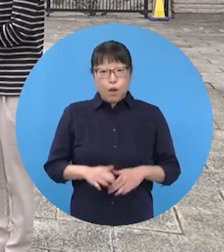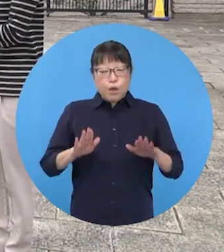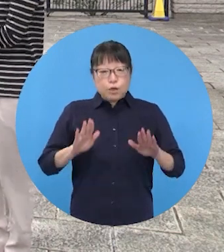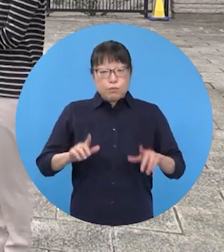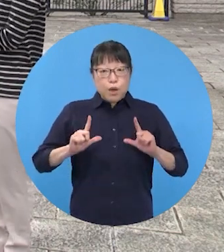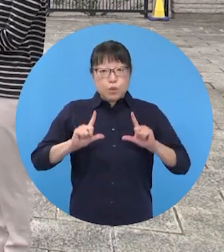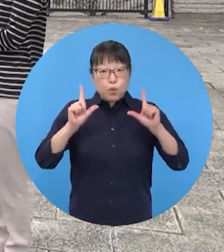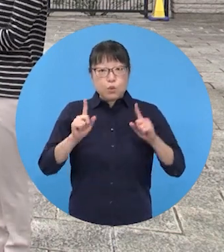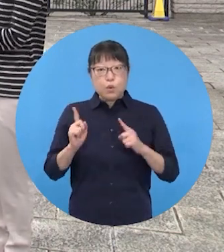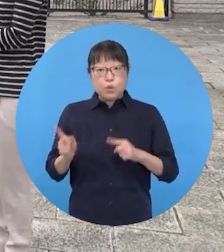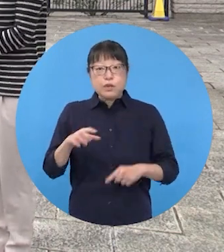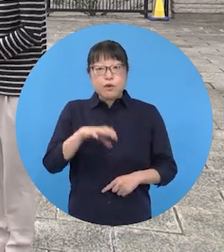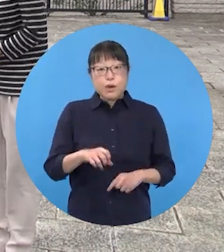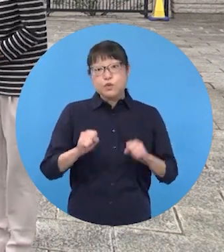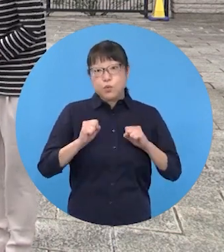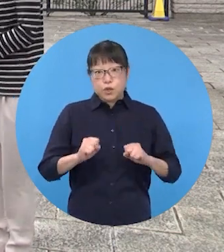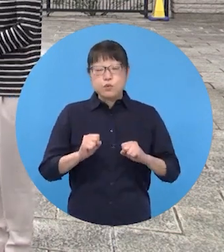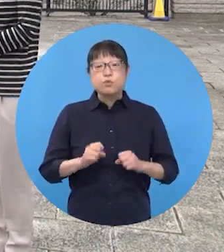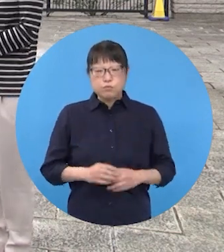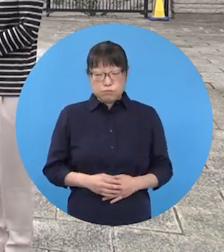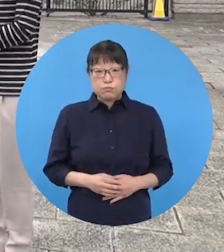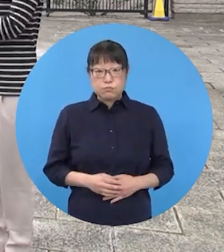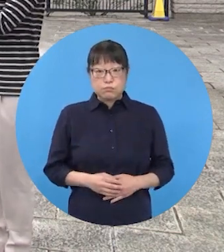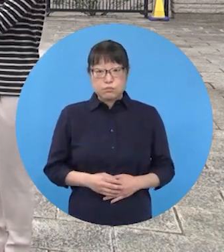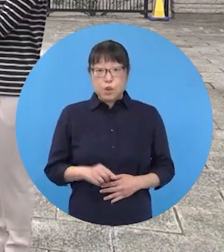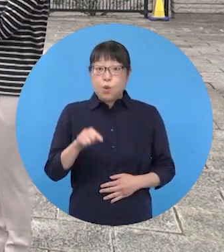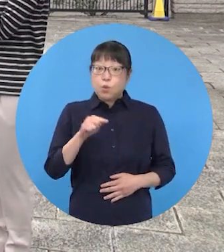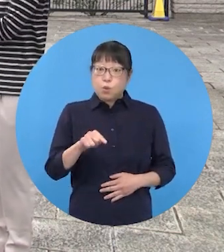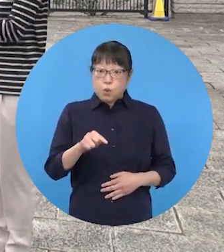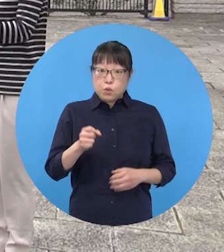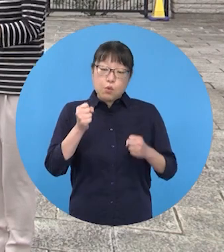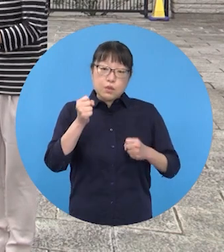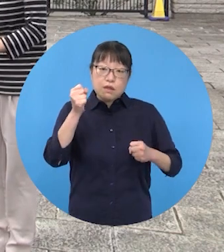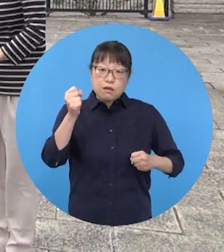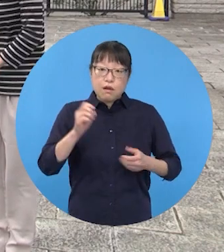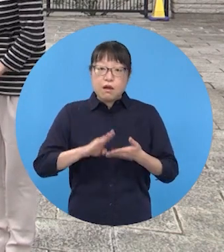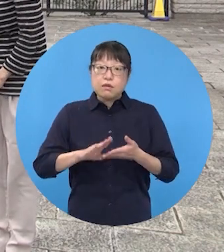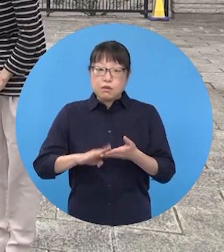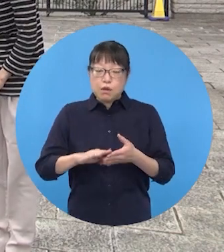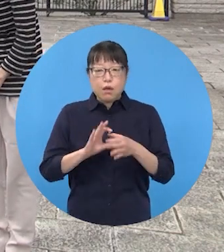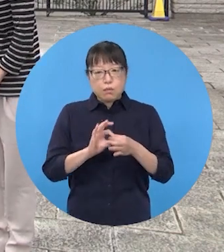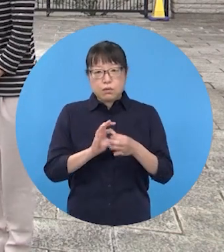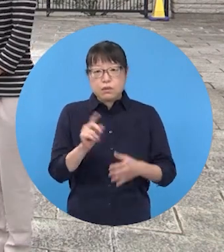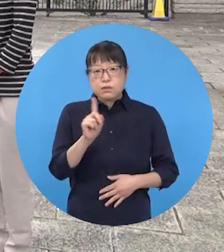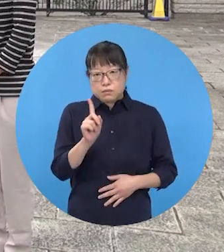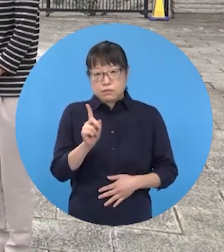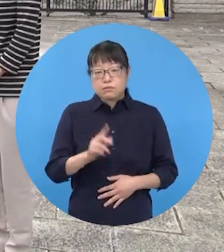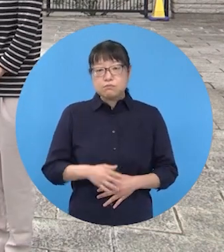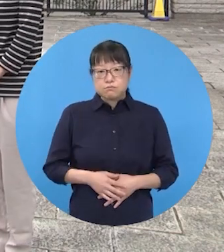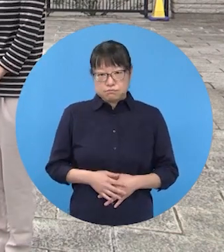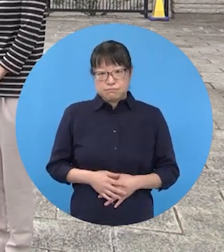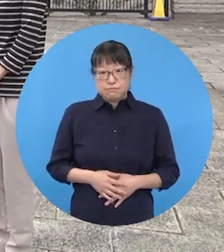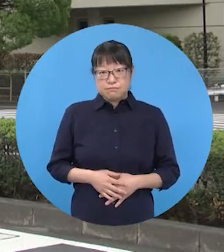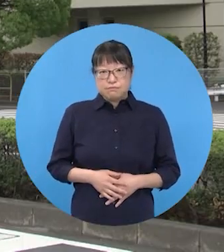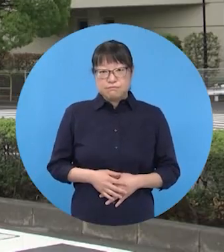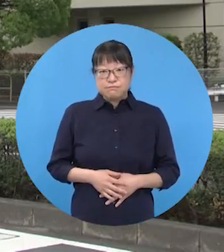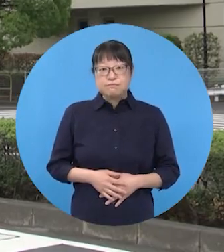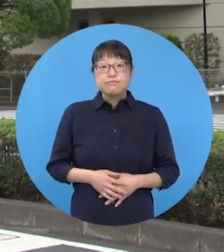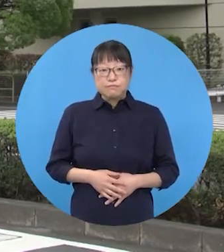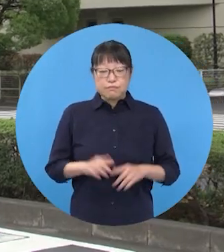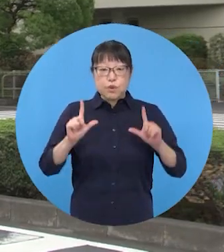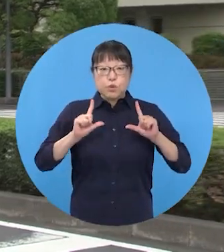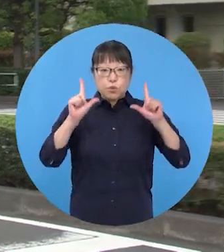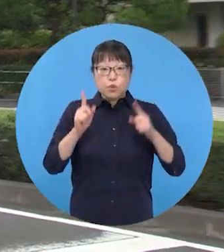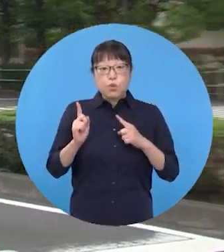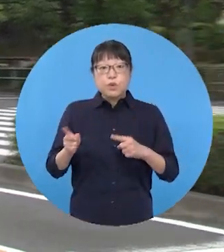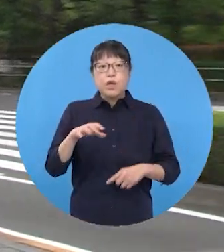今東京競馬場の前に来ていますけれども、こちらと聖火リレーというのはどのような関係があるんでしょうか。 はい、東京